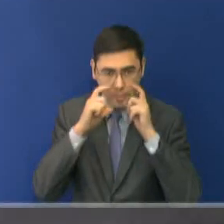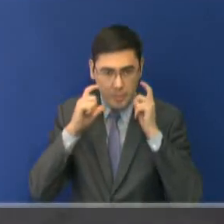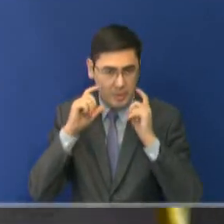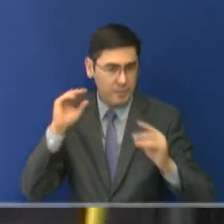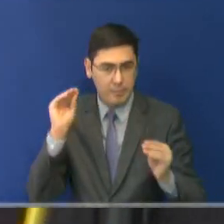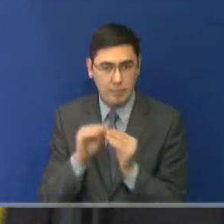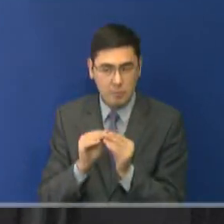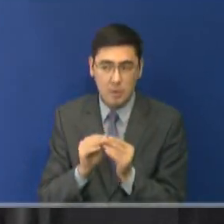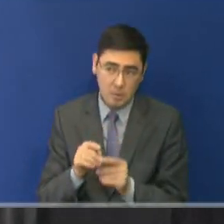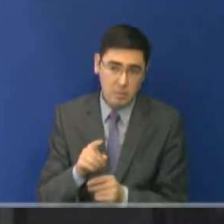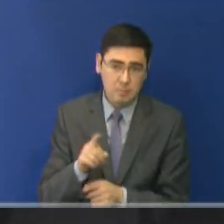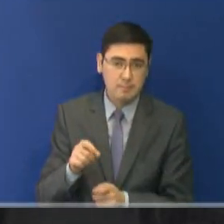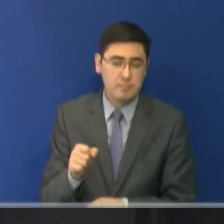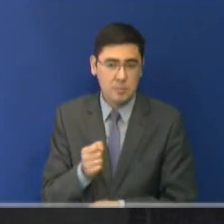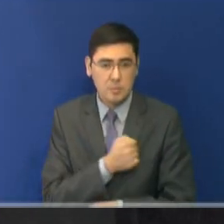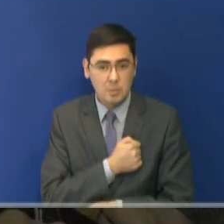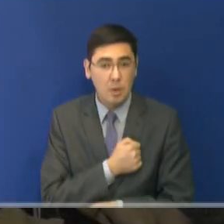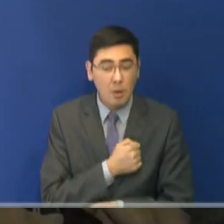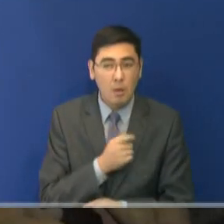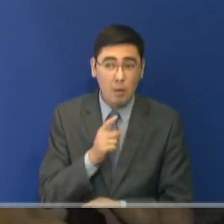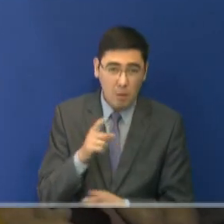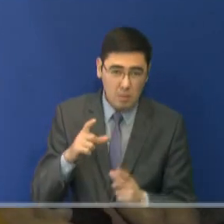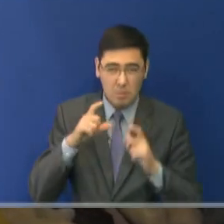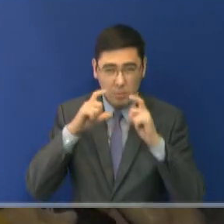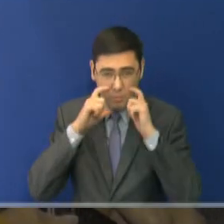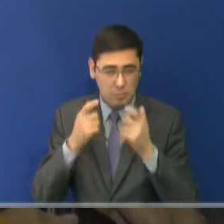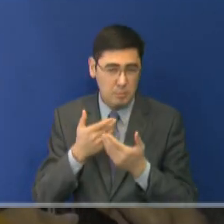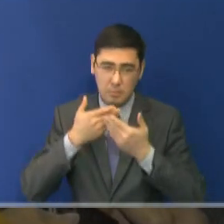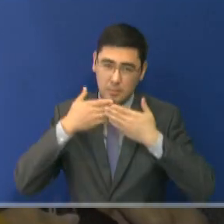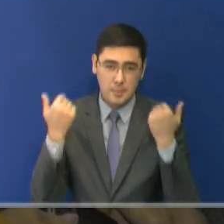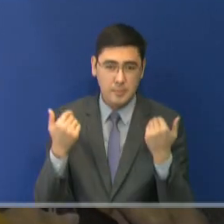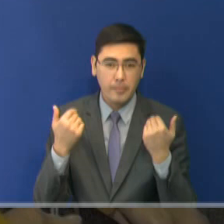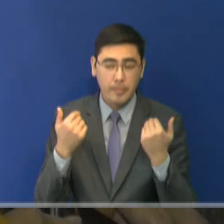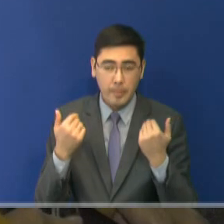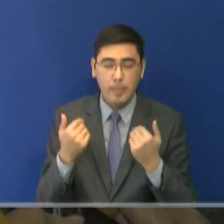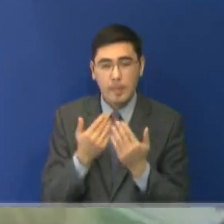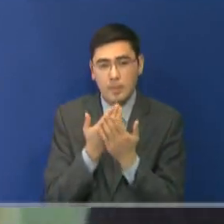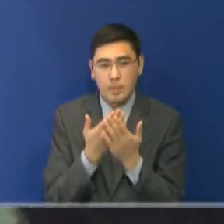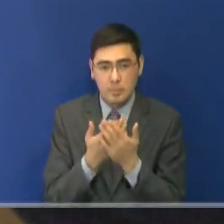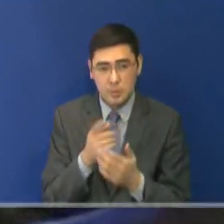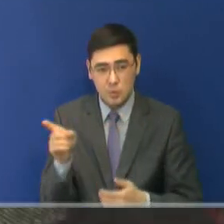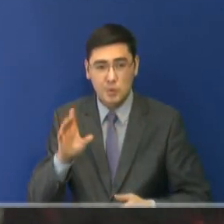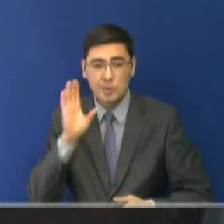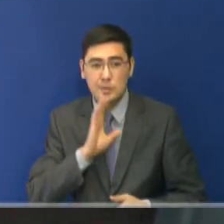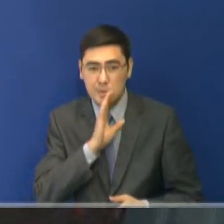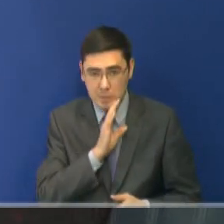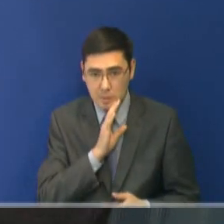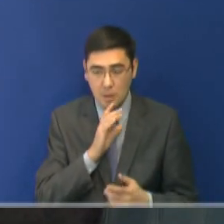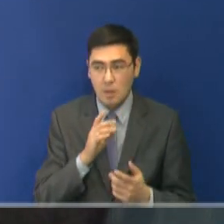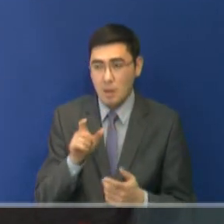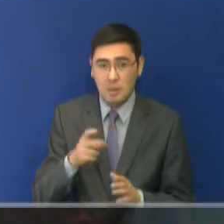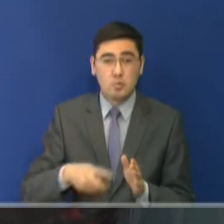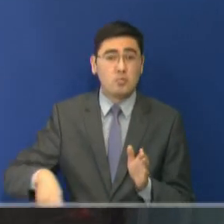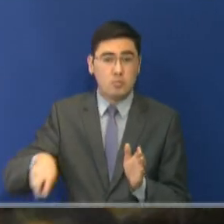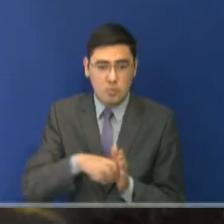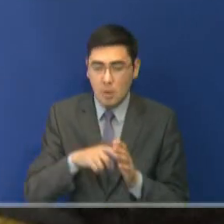режима. К сожалению, нарушители санитарного режима есть, и их немало. К примеру, данная гражданка осознанно находилась в автобусе